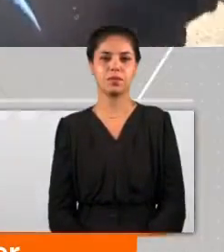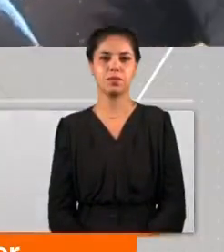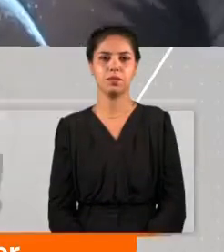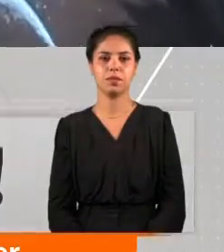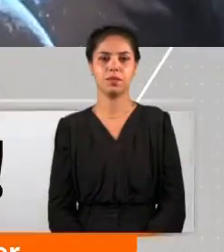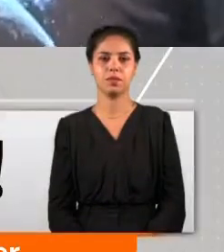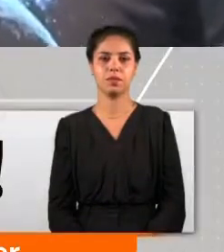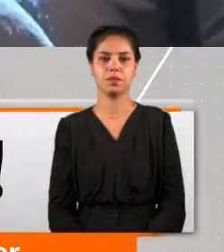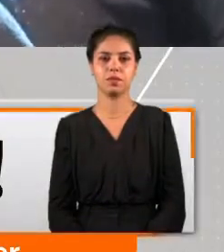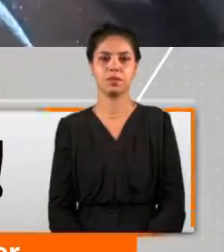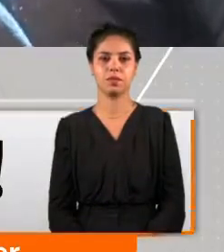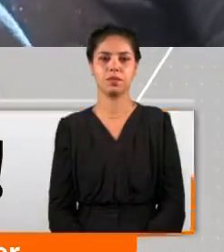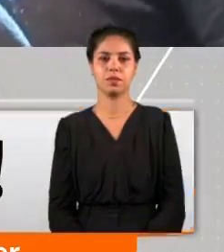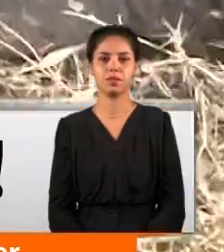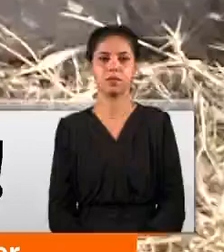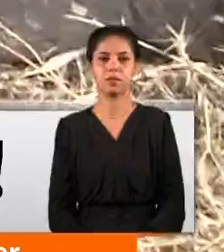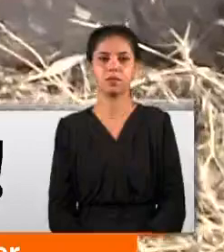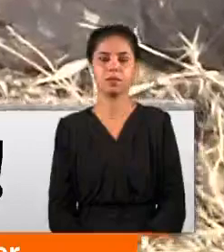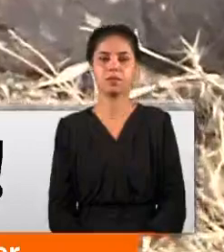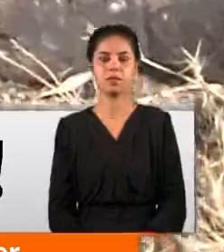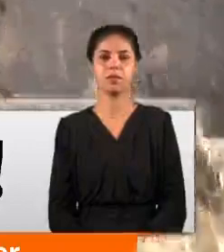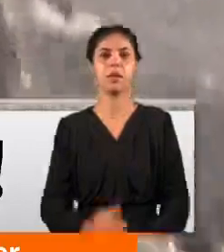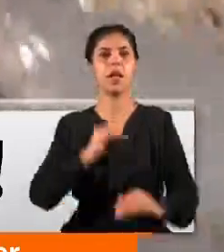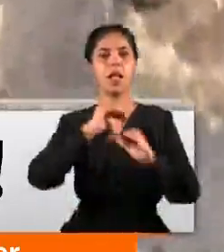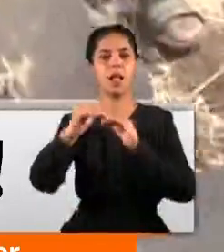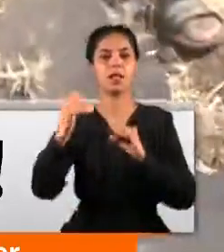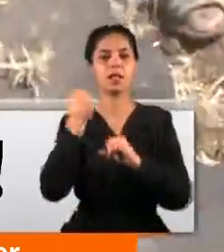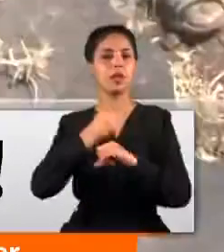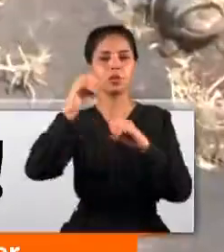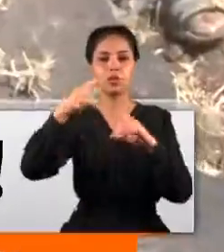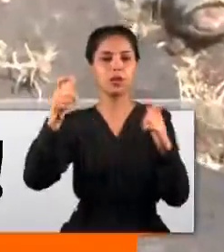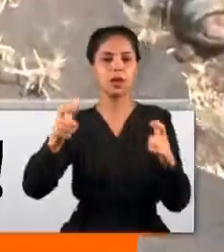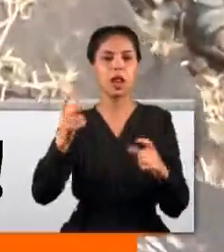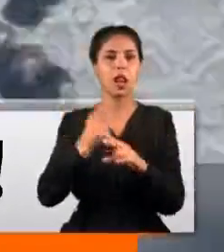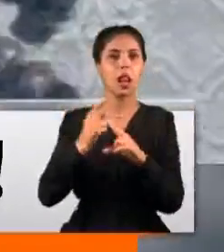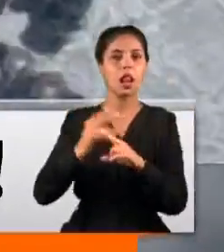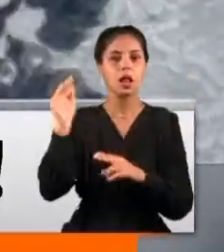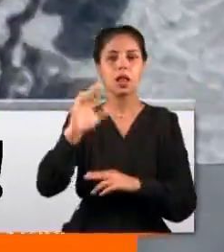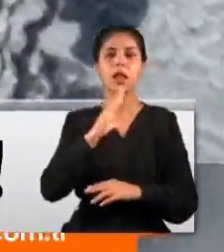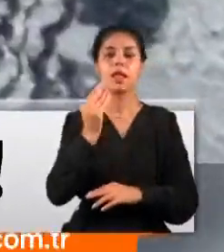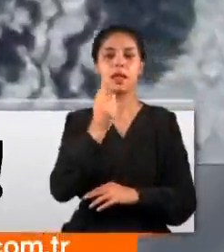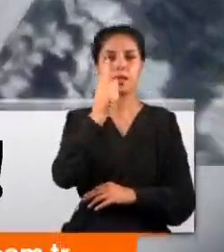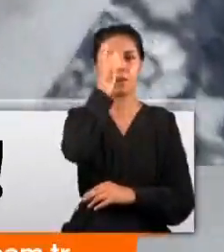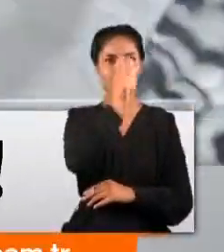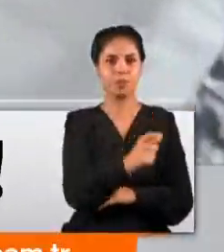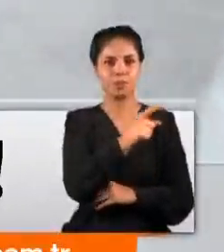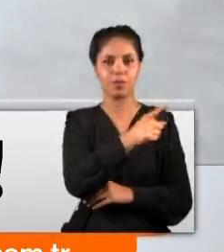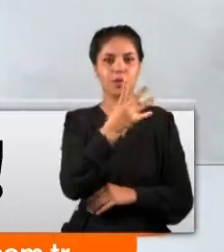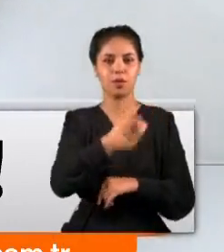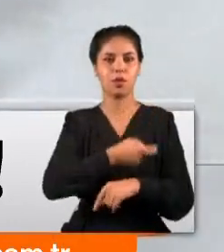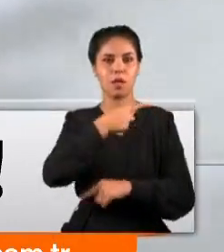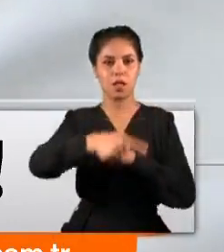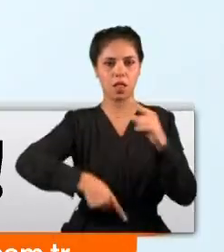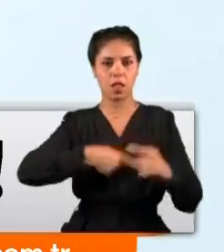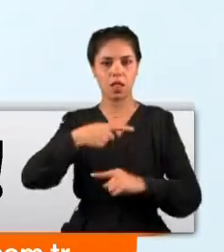Işıktı zaten, yere düştü. Çok merak ettik. Köy halkı göktaşının düştüğü bölgeye koştu. Gençlerden biri 4 saatlik arama